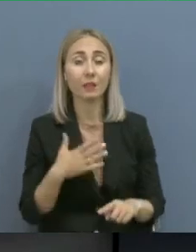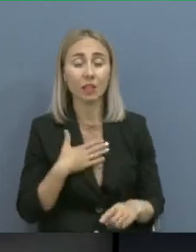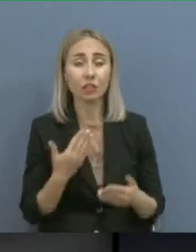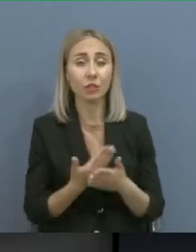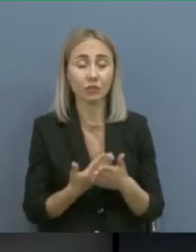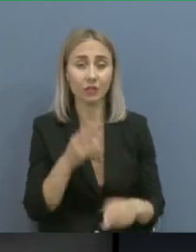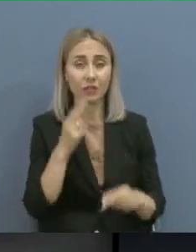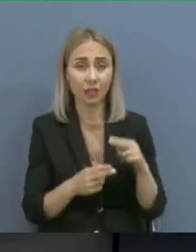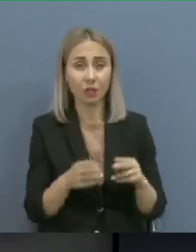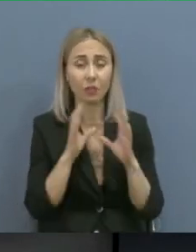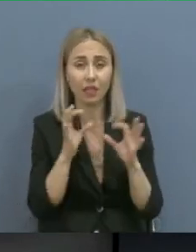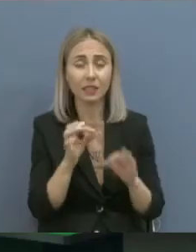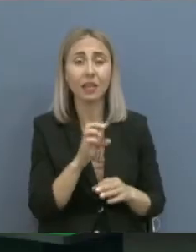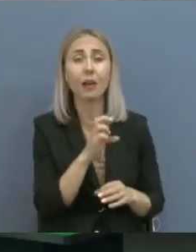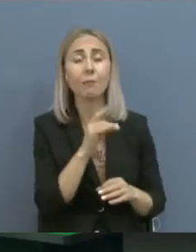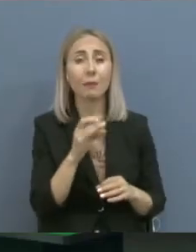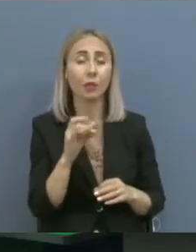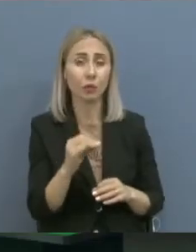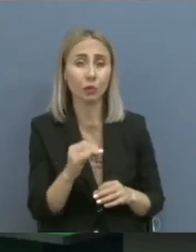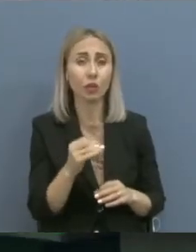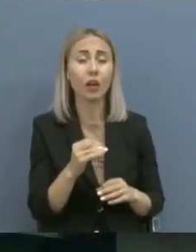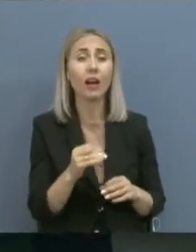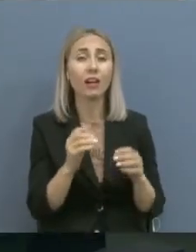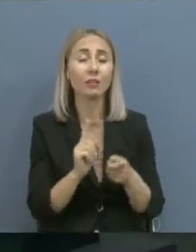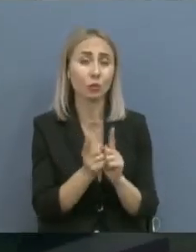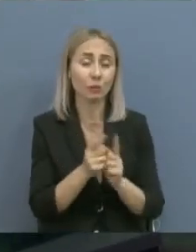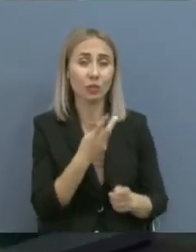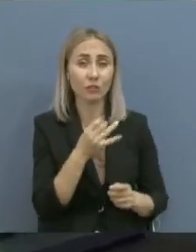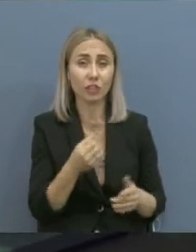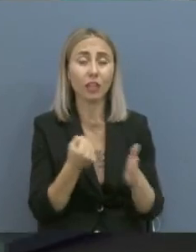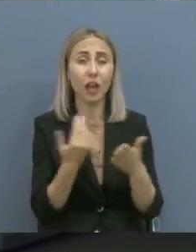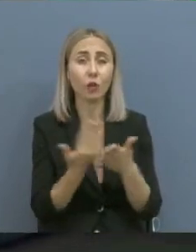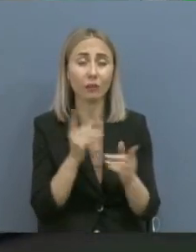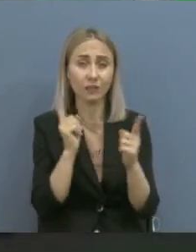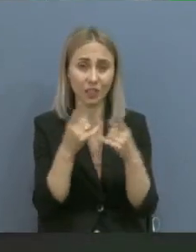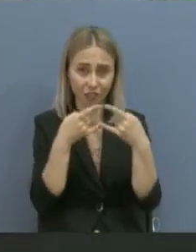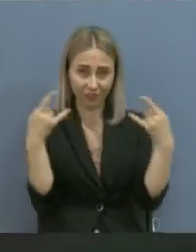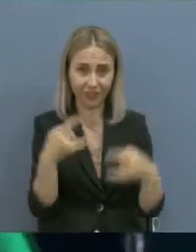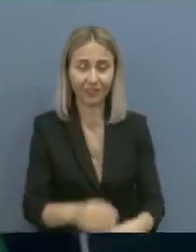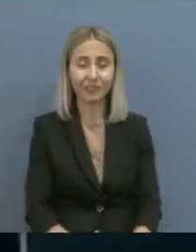Әріптестерім әзірлеген ақпараттар легі бүгінге осы. Эфирде жағымды жаңалықтармен жүздесейік.